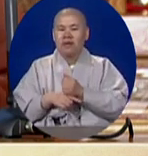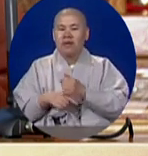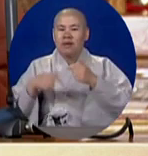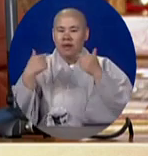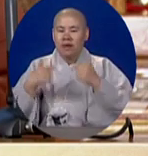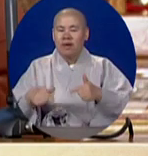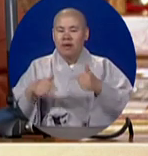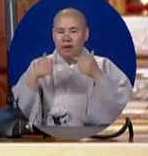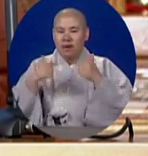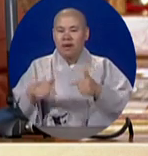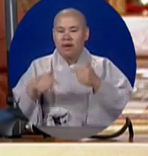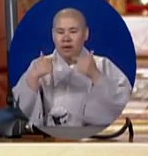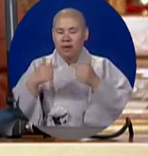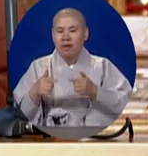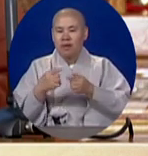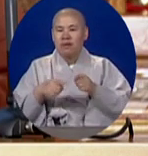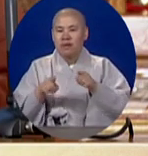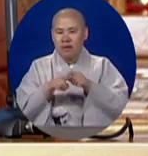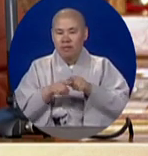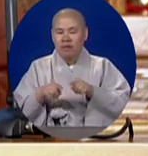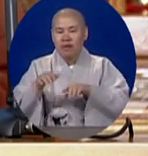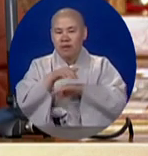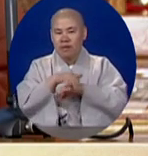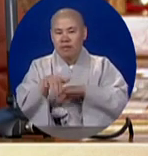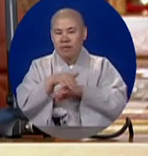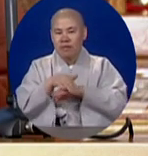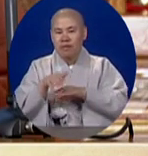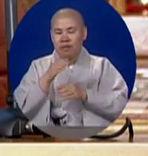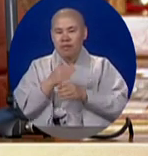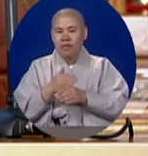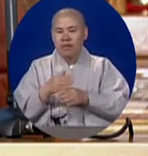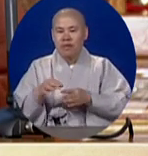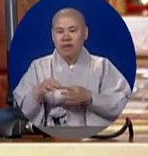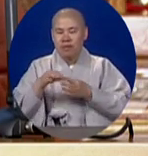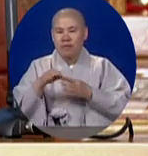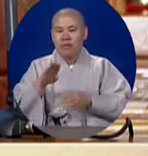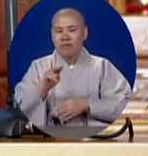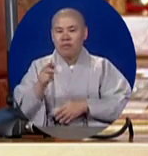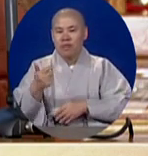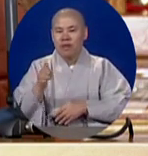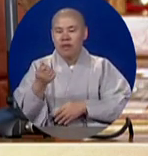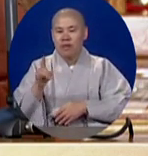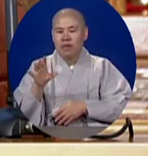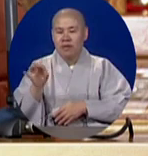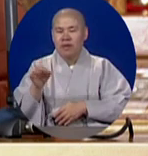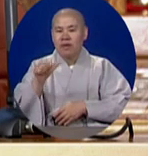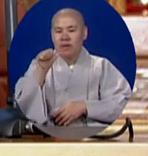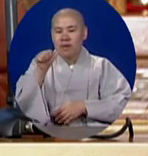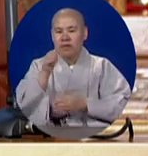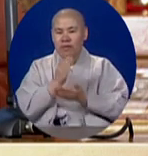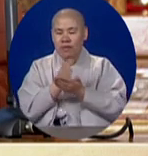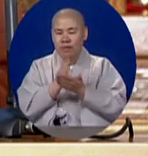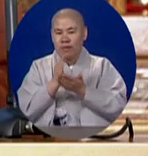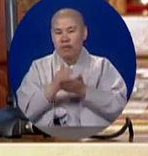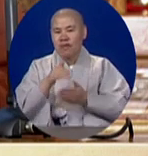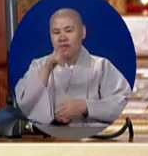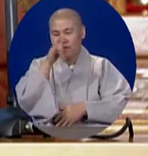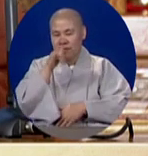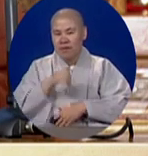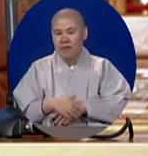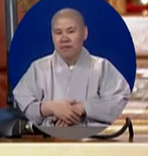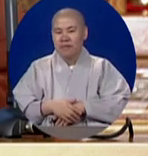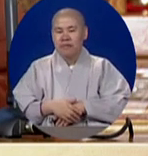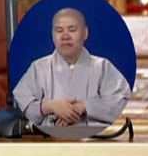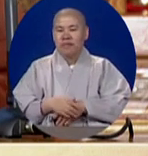항상 껴 있어요. 그게 제일 먼저 나오는 게 변행입니다. 변행에 5가지가 있거든요.